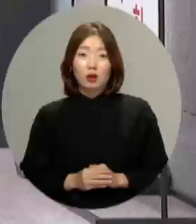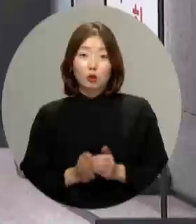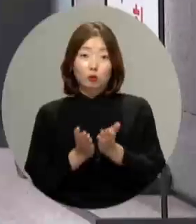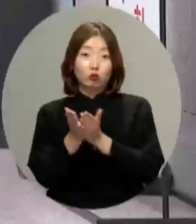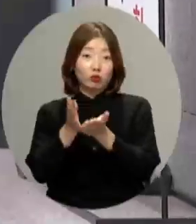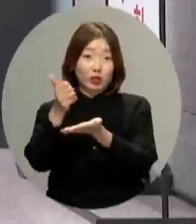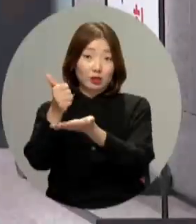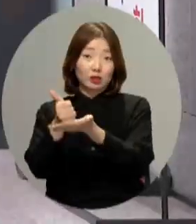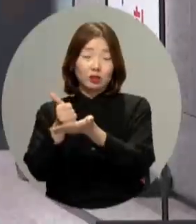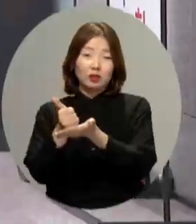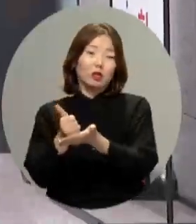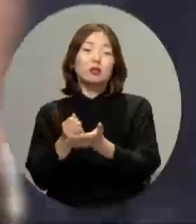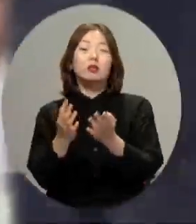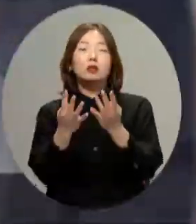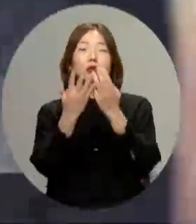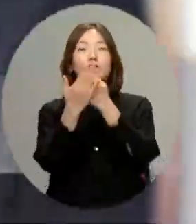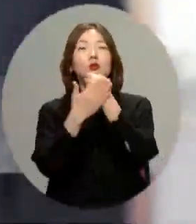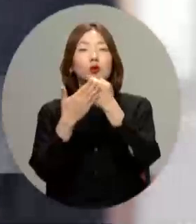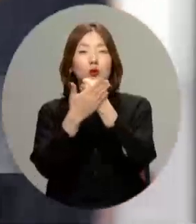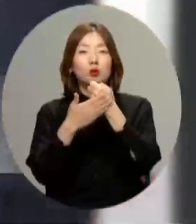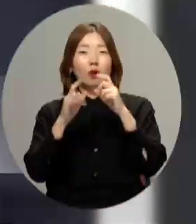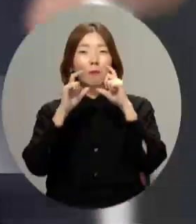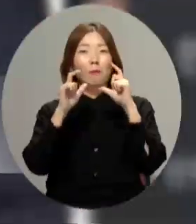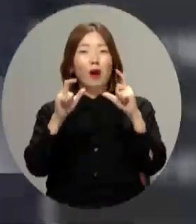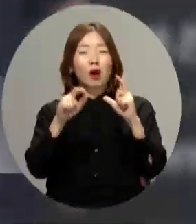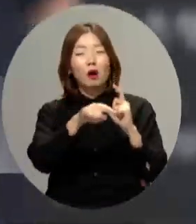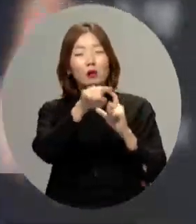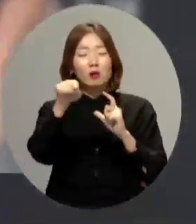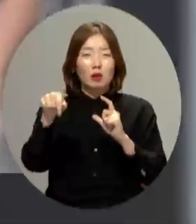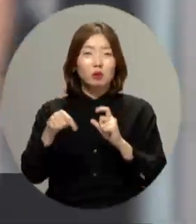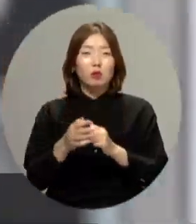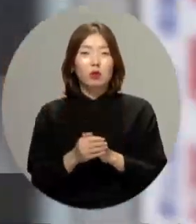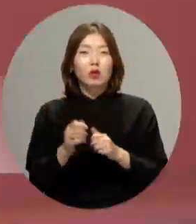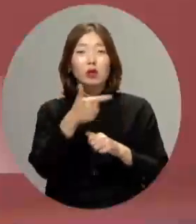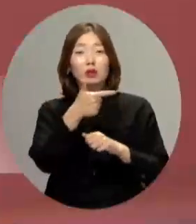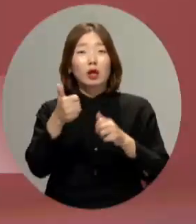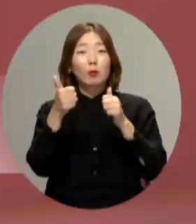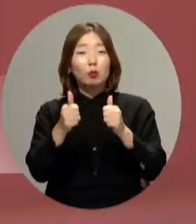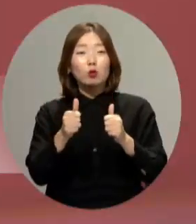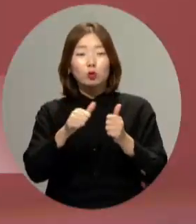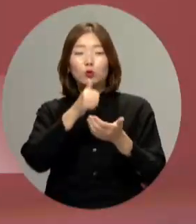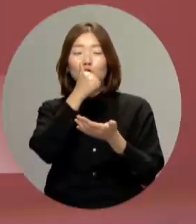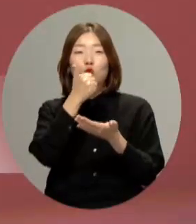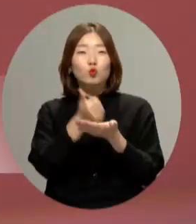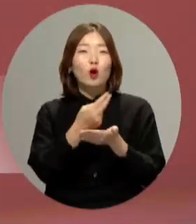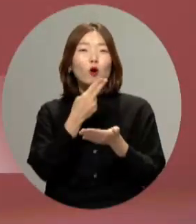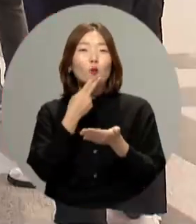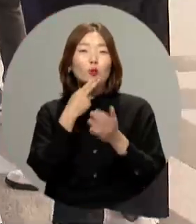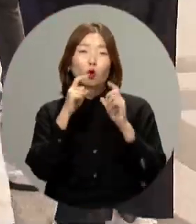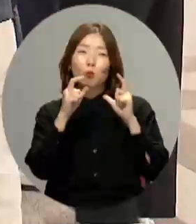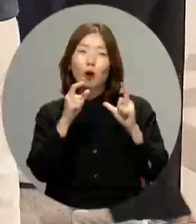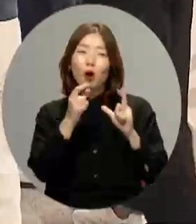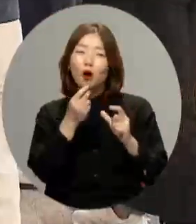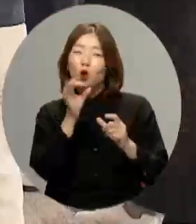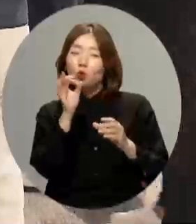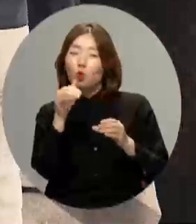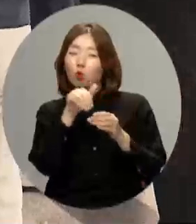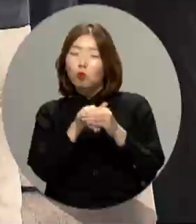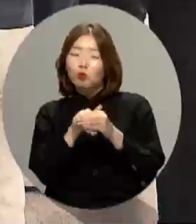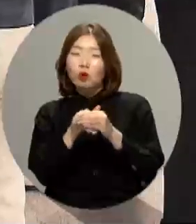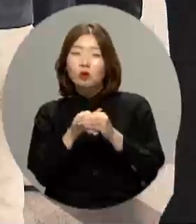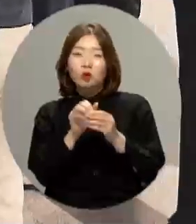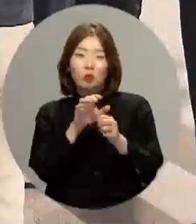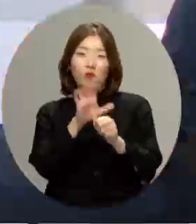강임중 군산시장은 징역형의 집행유예를 선고받은 측근들과 달리 대법원에서 무죄가 확정되면서 돈봉투 선거 혐의는